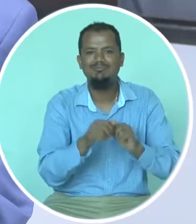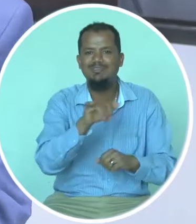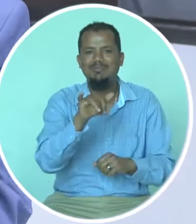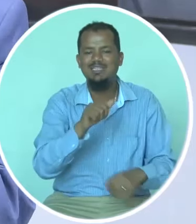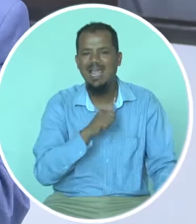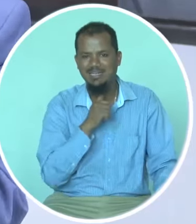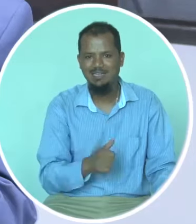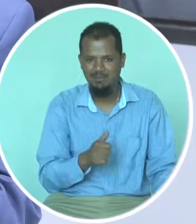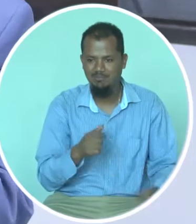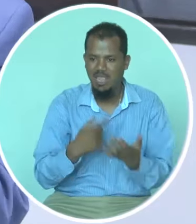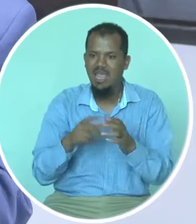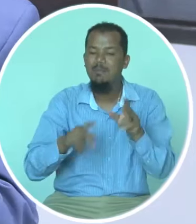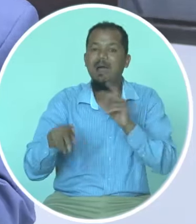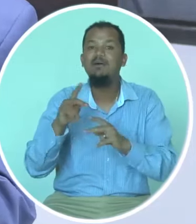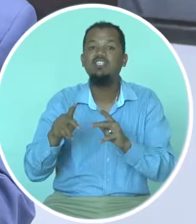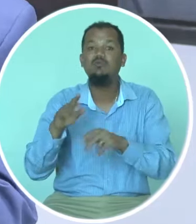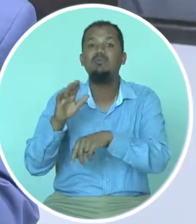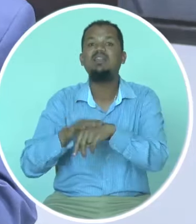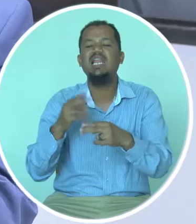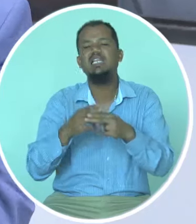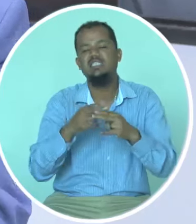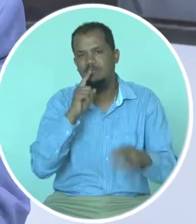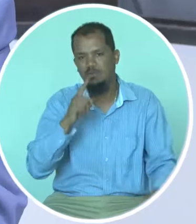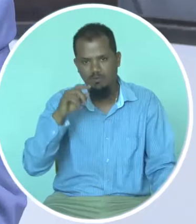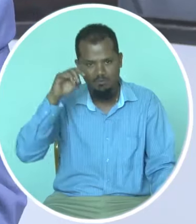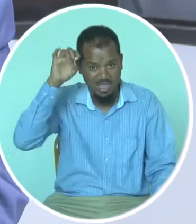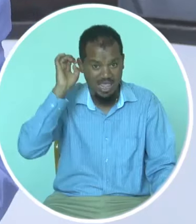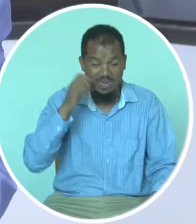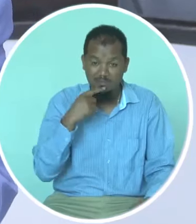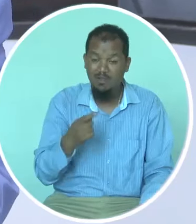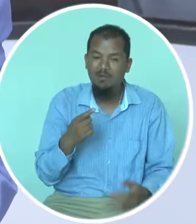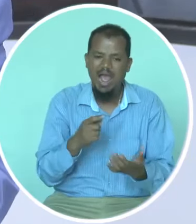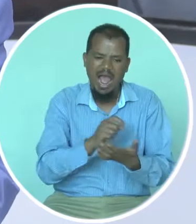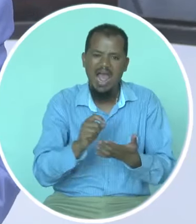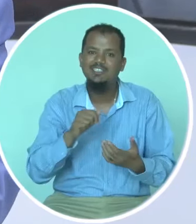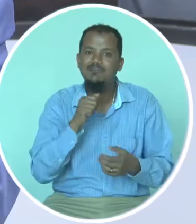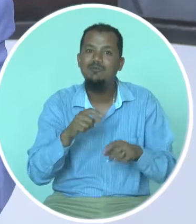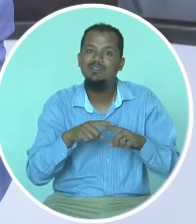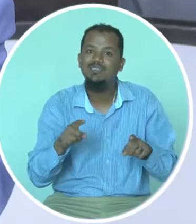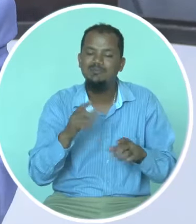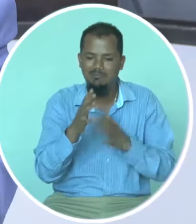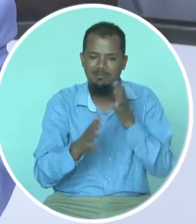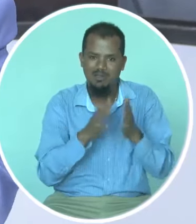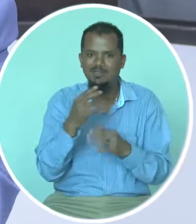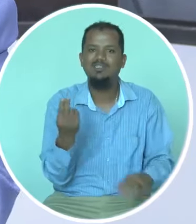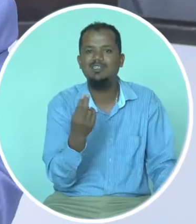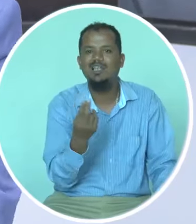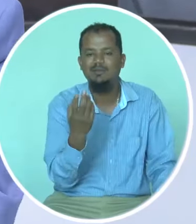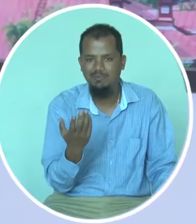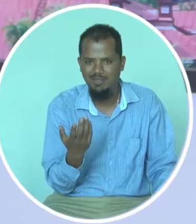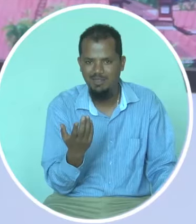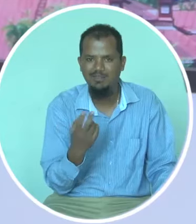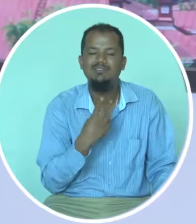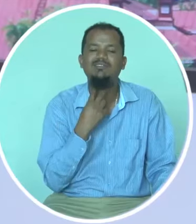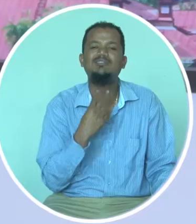አይደለም ይሄ የማህበረሰቡ መጠሪያ ስም ነው ስለዚህ ይሄን ምለው አንጽፈው ግን በመለከት ግን